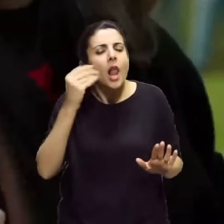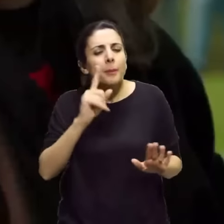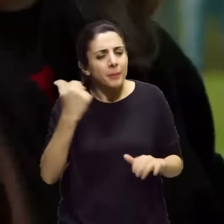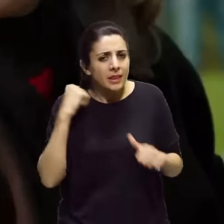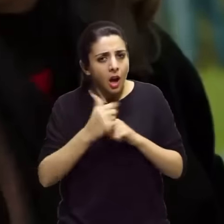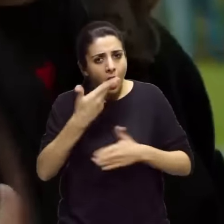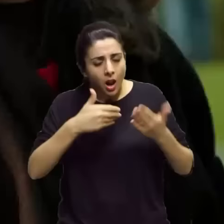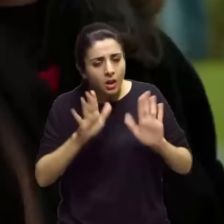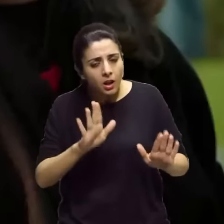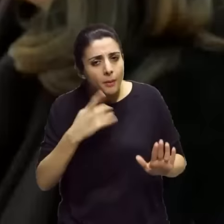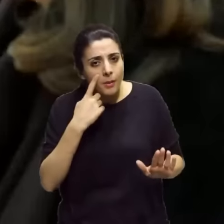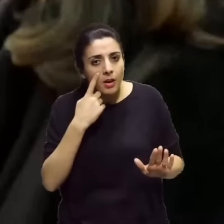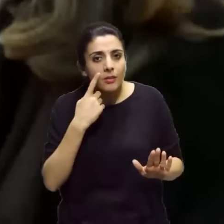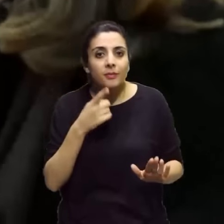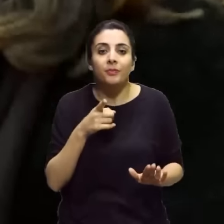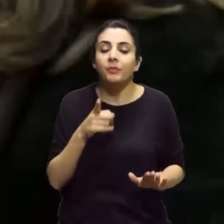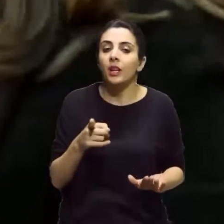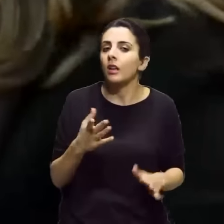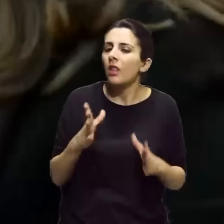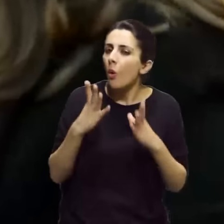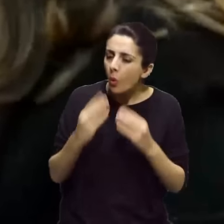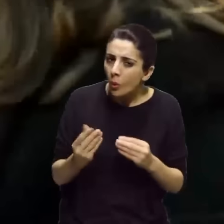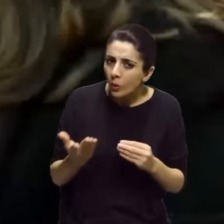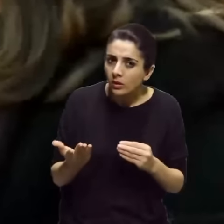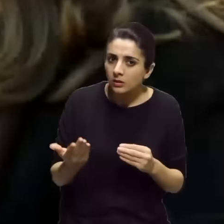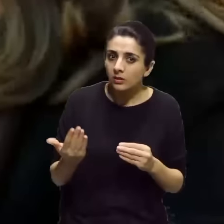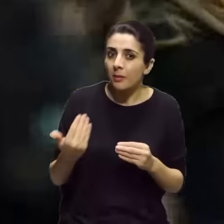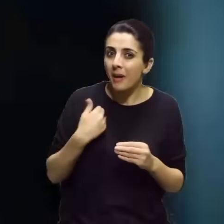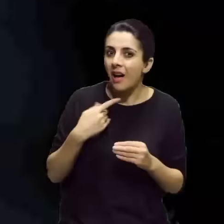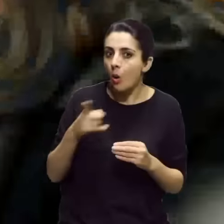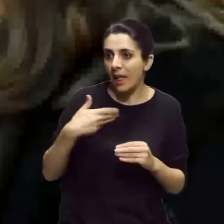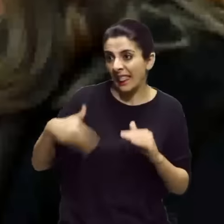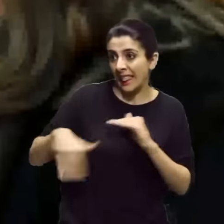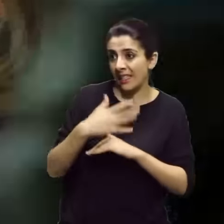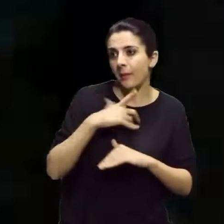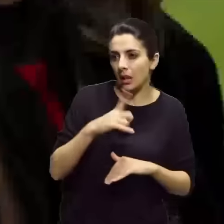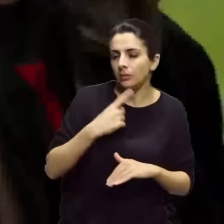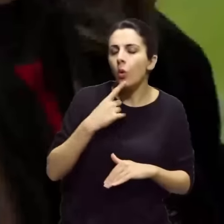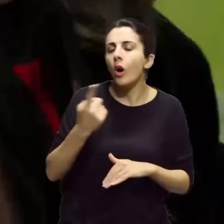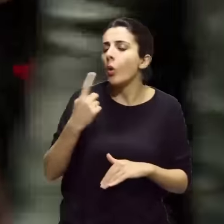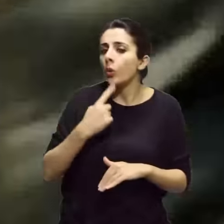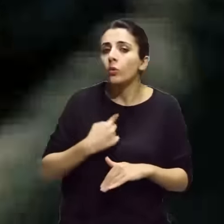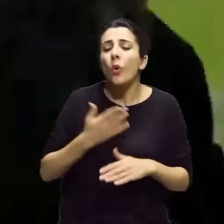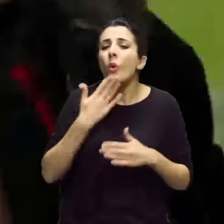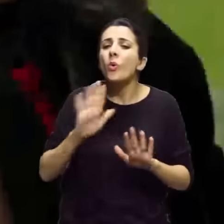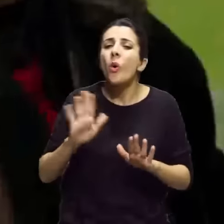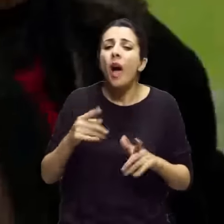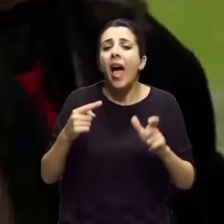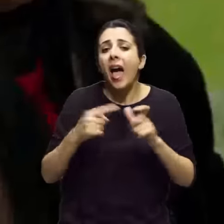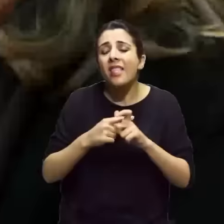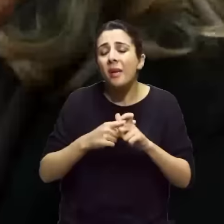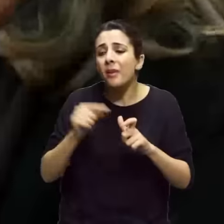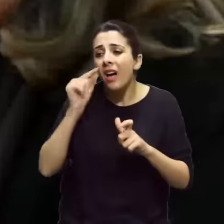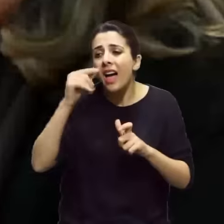bir tekrar orayı bir anlat bana ya. Ya işte şöyle oldu. Ben ona gideyim artık dedim. O da bana dedi ki yok Edip